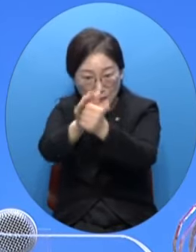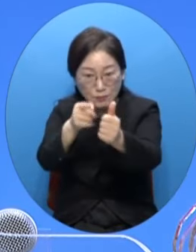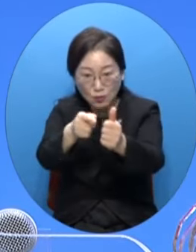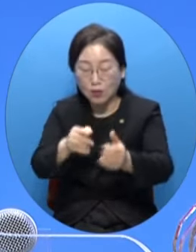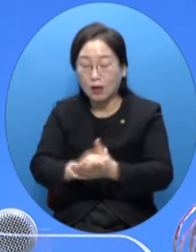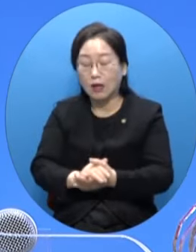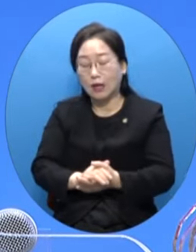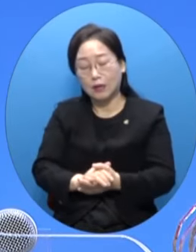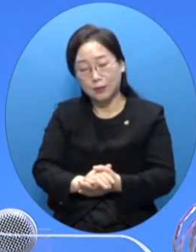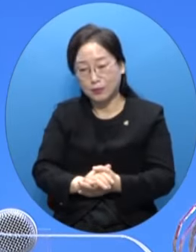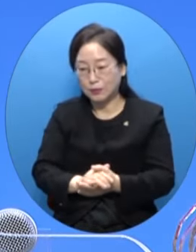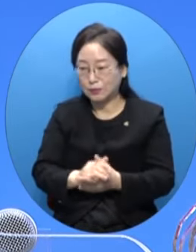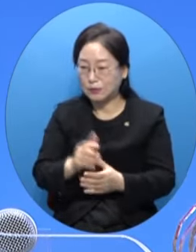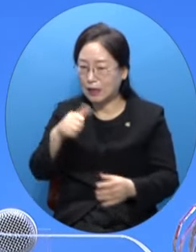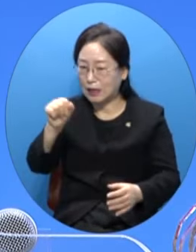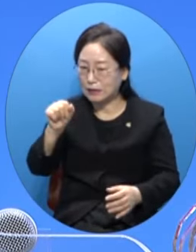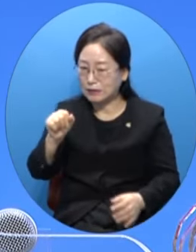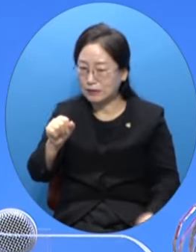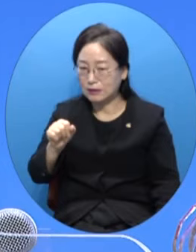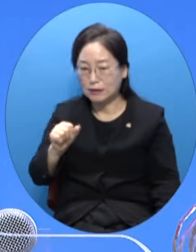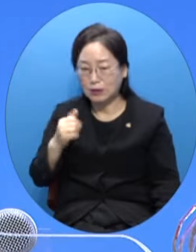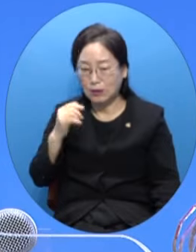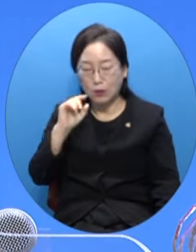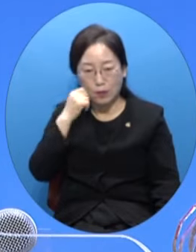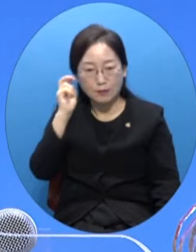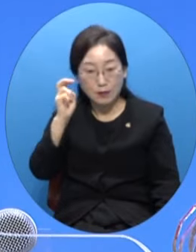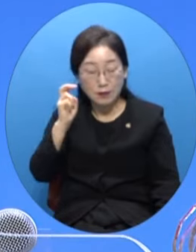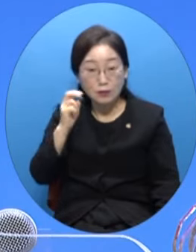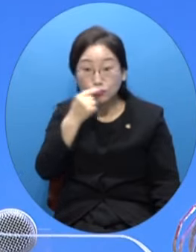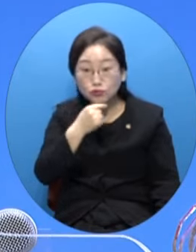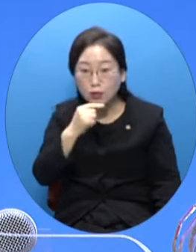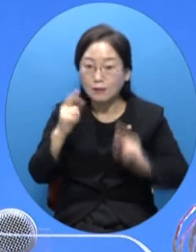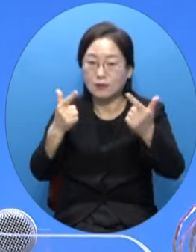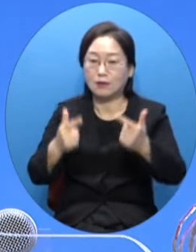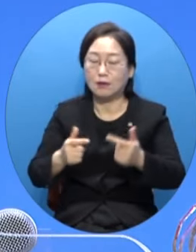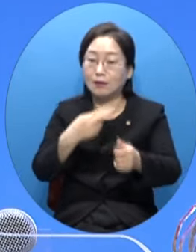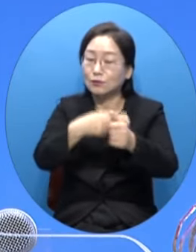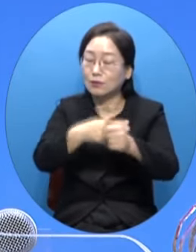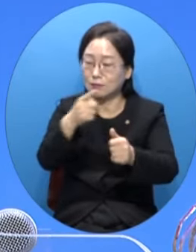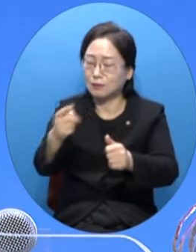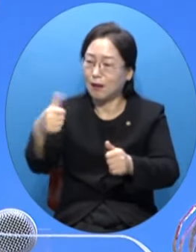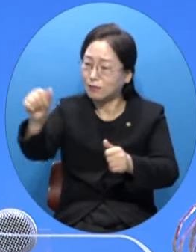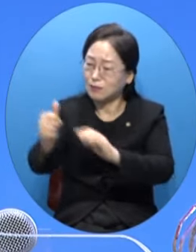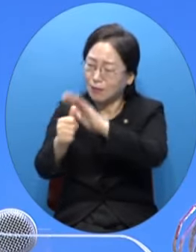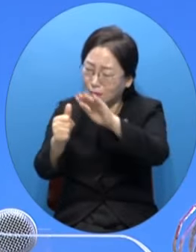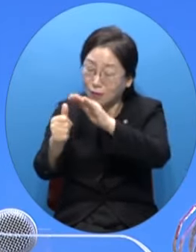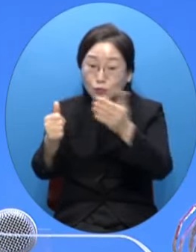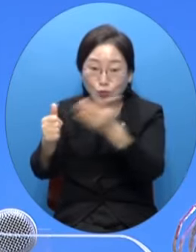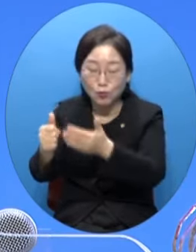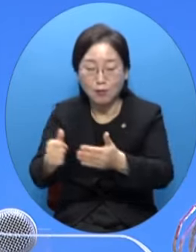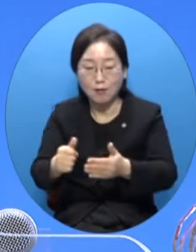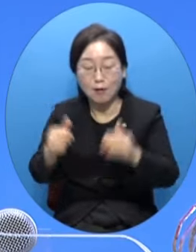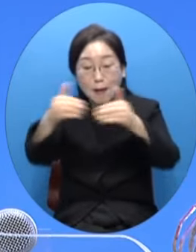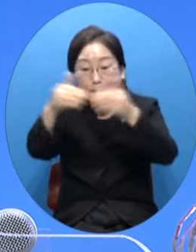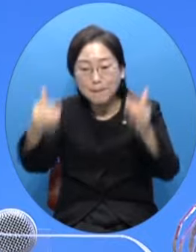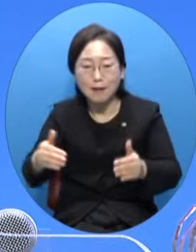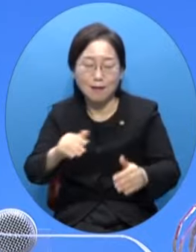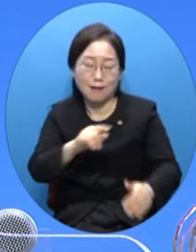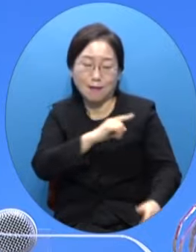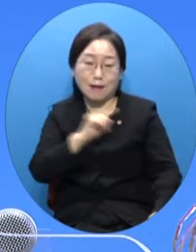했는데 그 선생님이 이 아이를 준영이를 너무나 사랑했습니다. 그래서 그 반에서 가장 예쁜